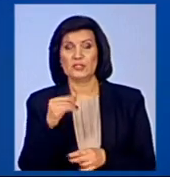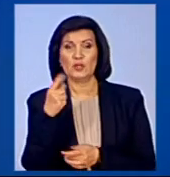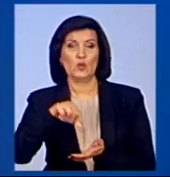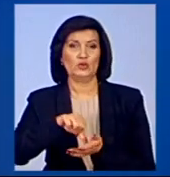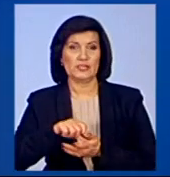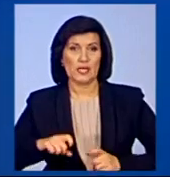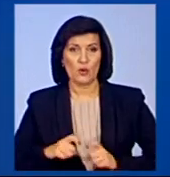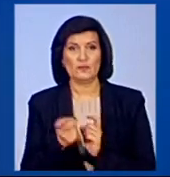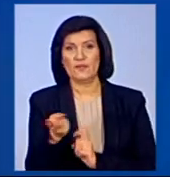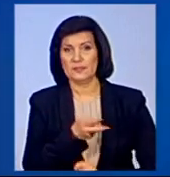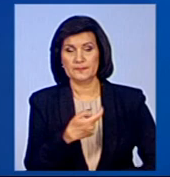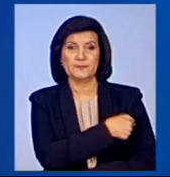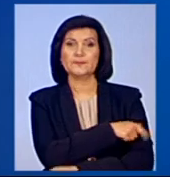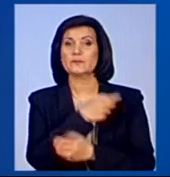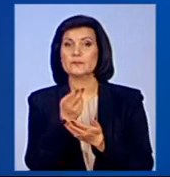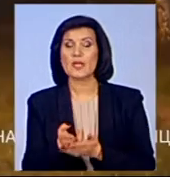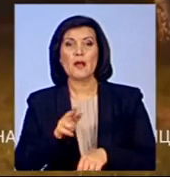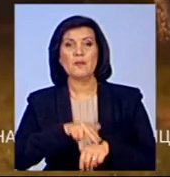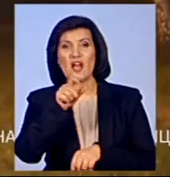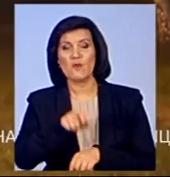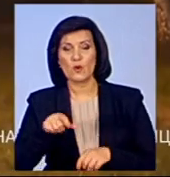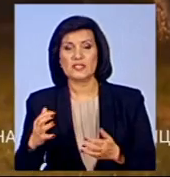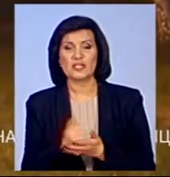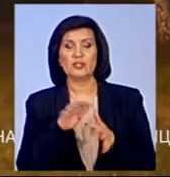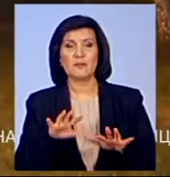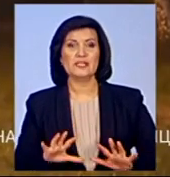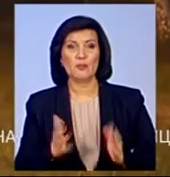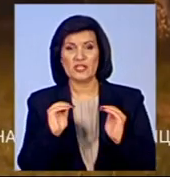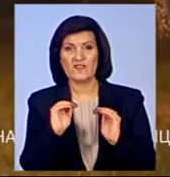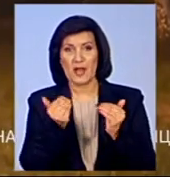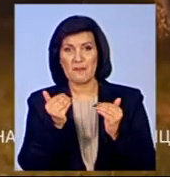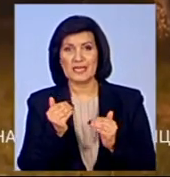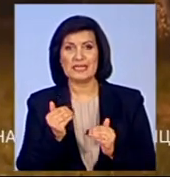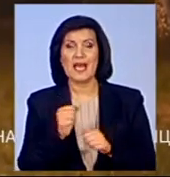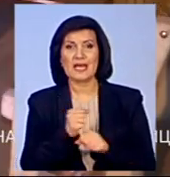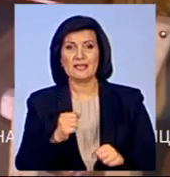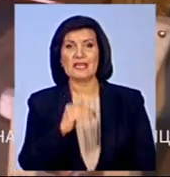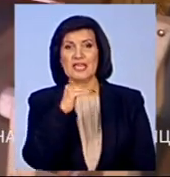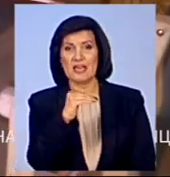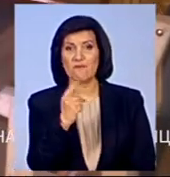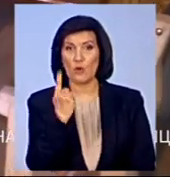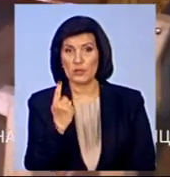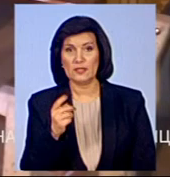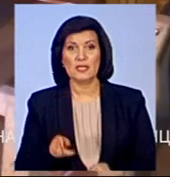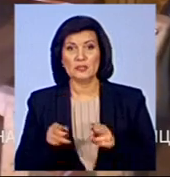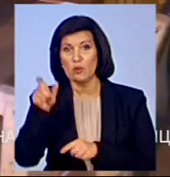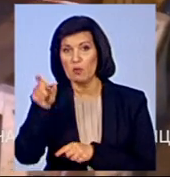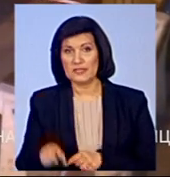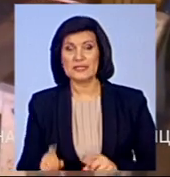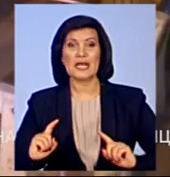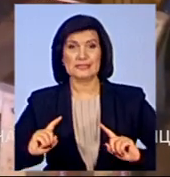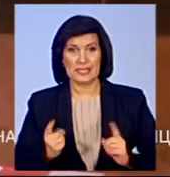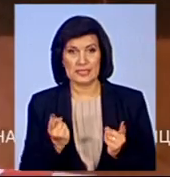конфлікту. Обох доставили до лікарні. Правоохоронці знайшли на місці події фрагменти гранати F1. Зловмисника затримали. Ним